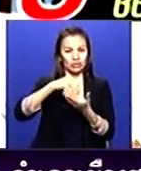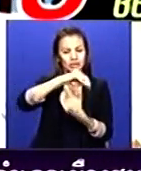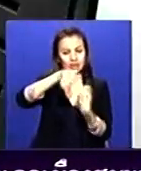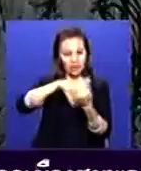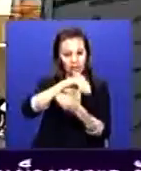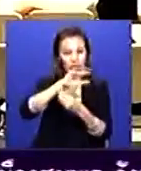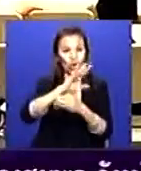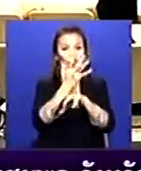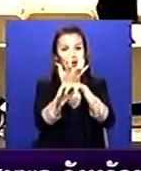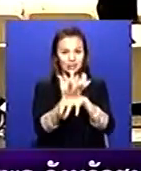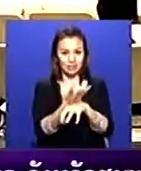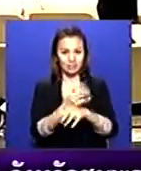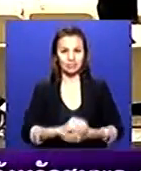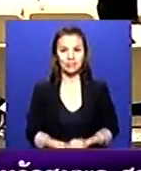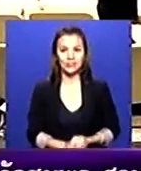วค่ะ